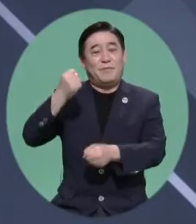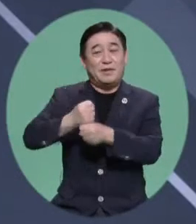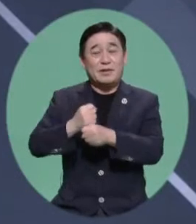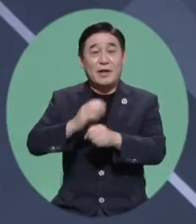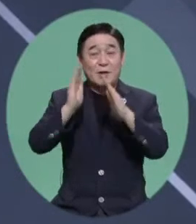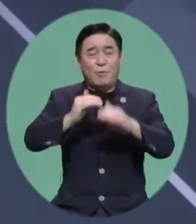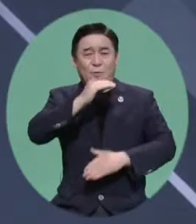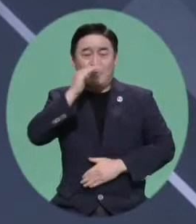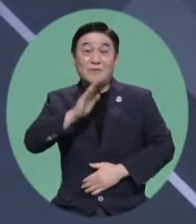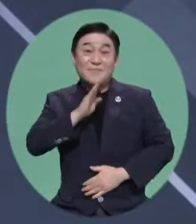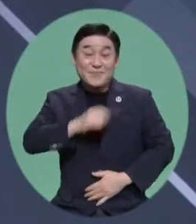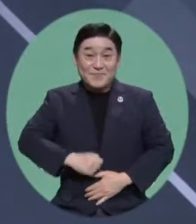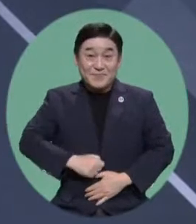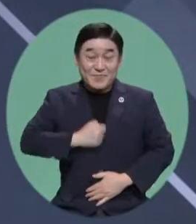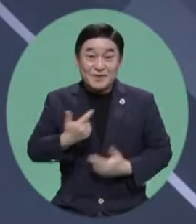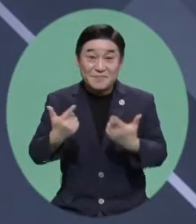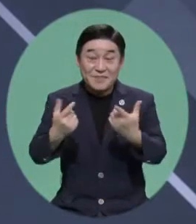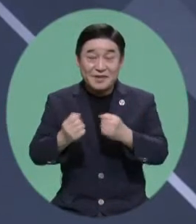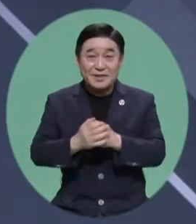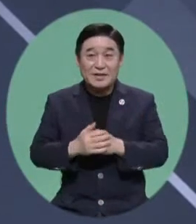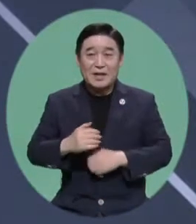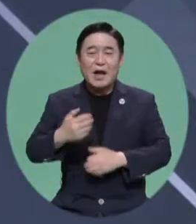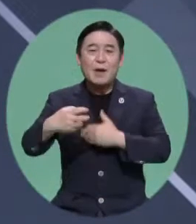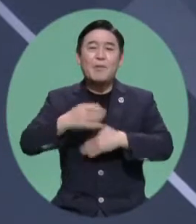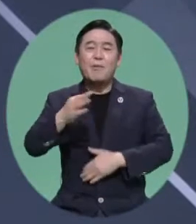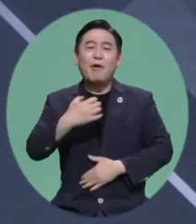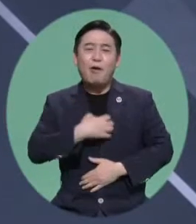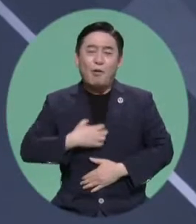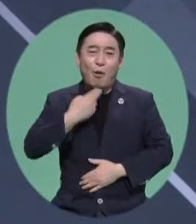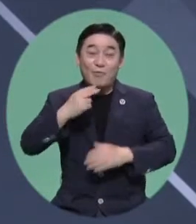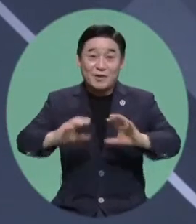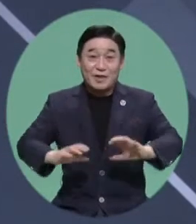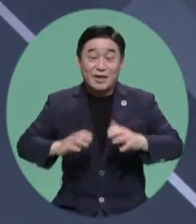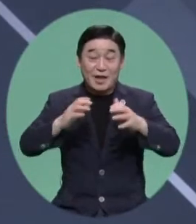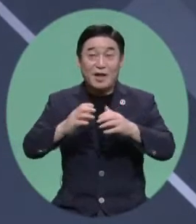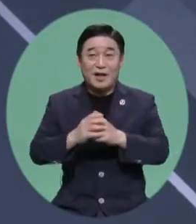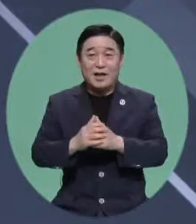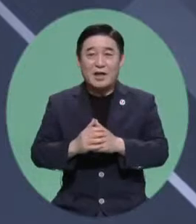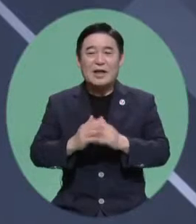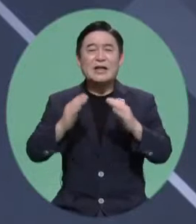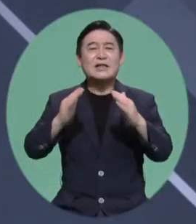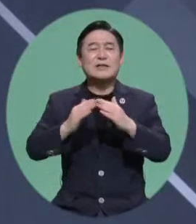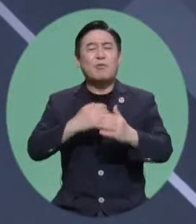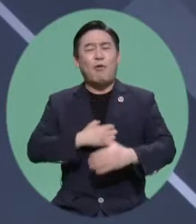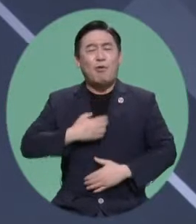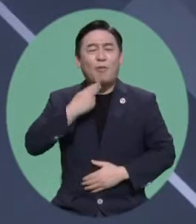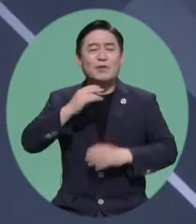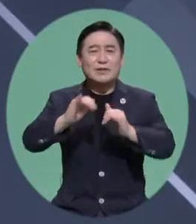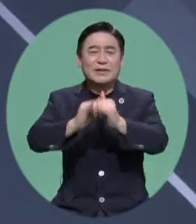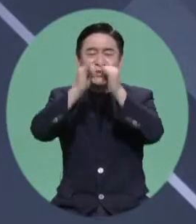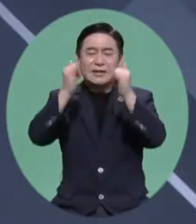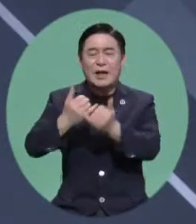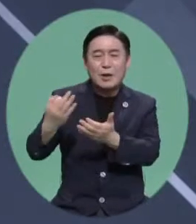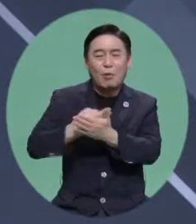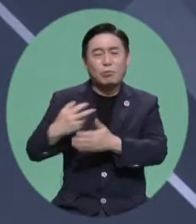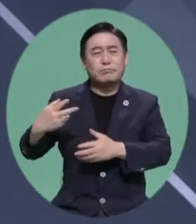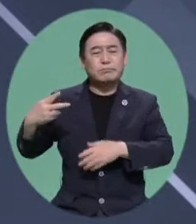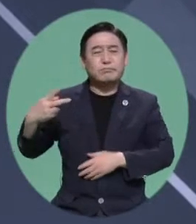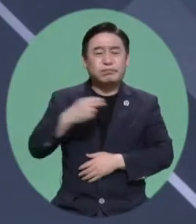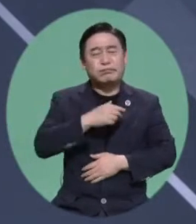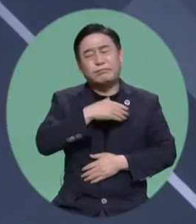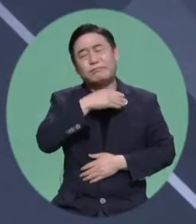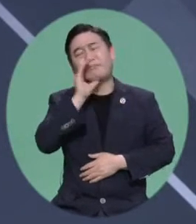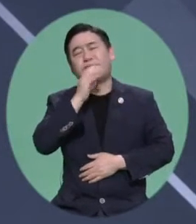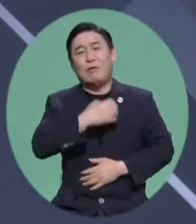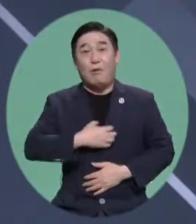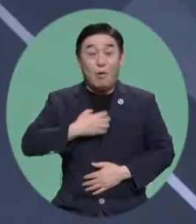고정입니다 점심 상점은 병원비 걱정없는 나라 직업으로 불안 없는 사회 소득 단절과 노우 걱정없는 나라